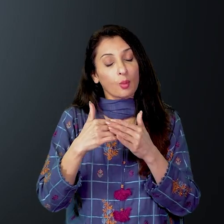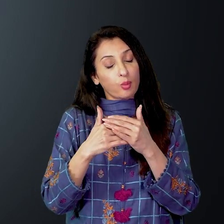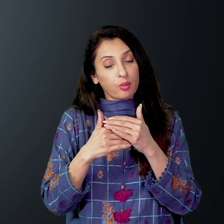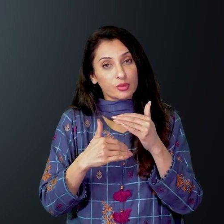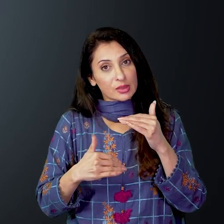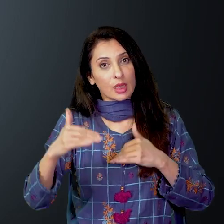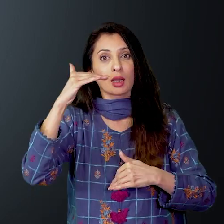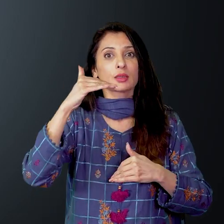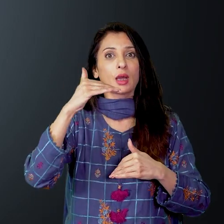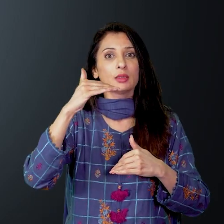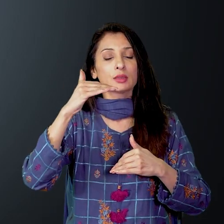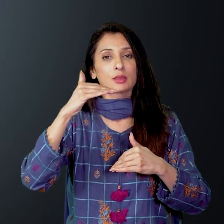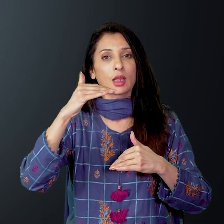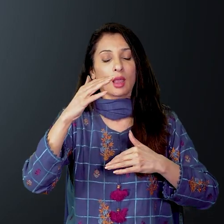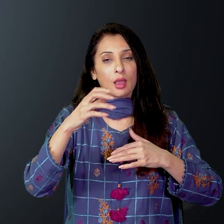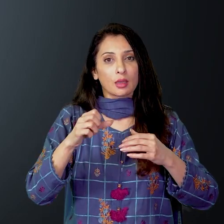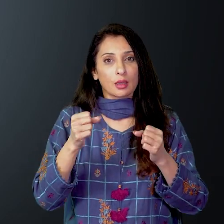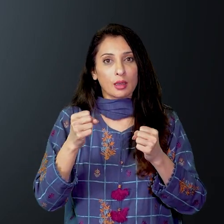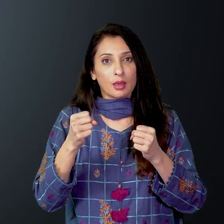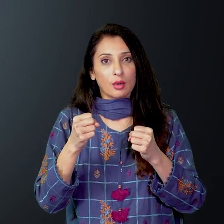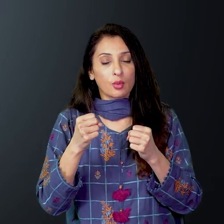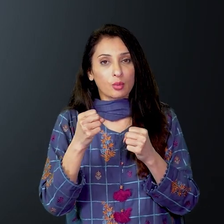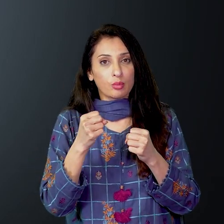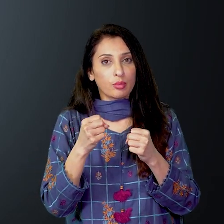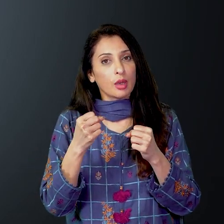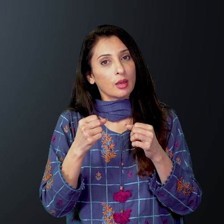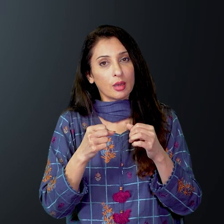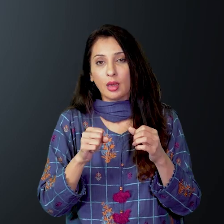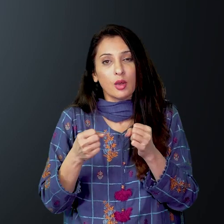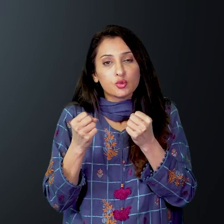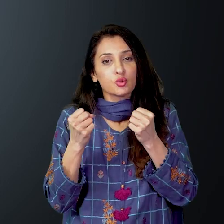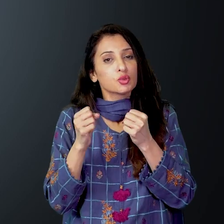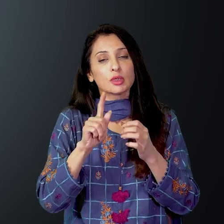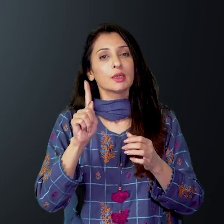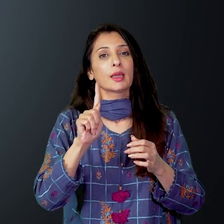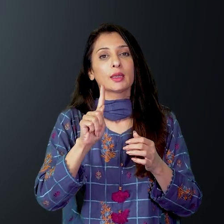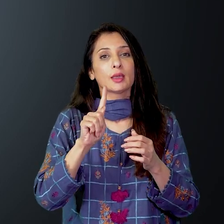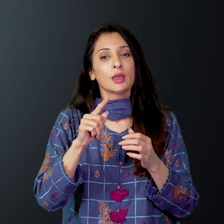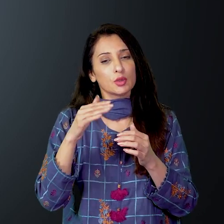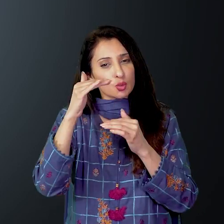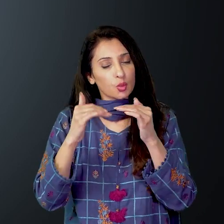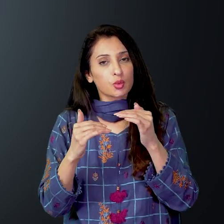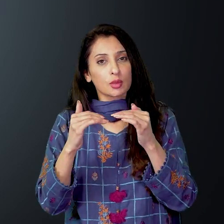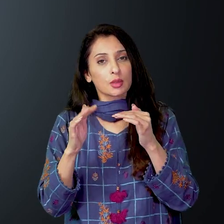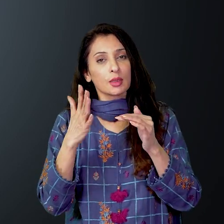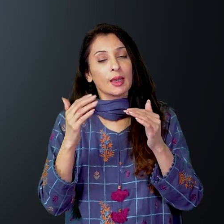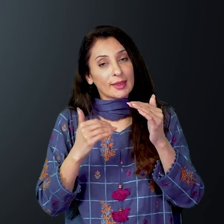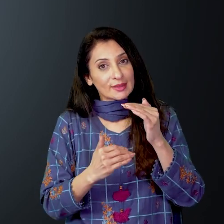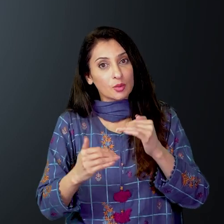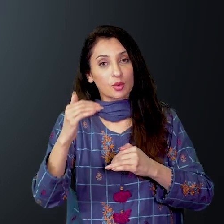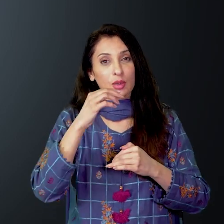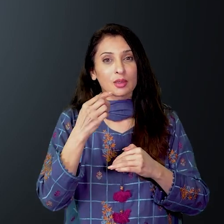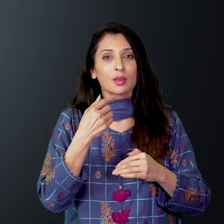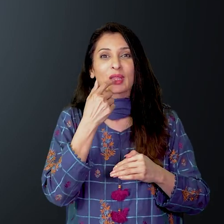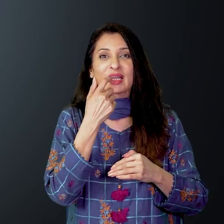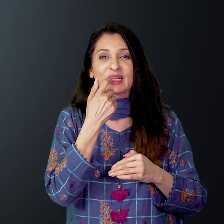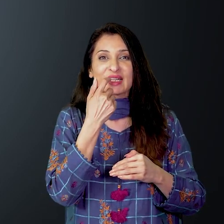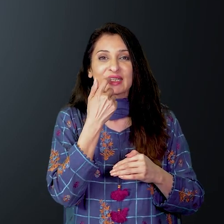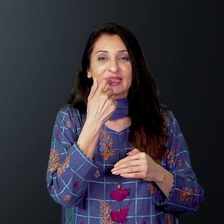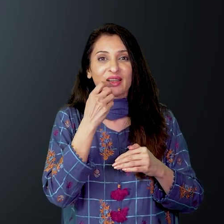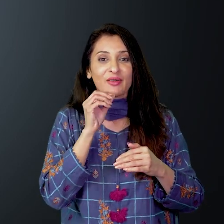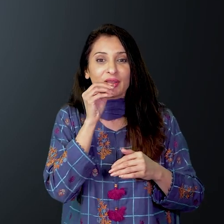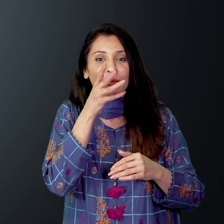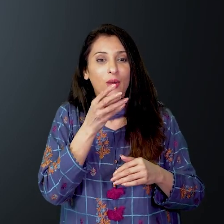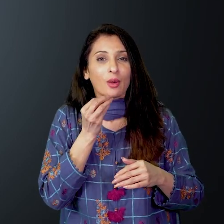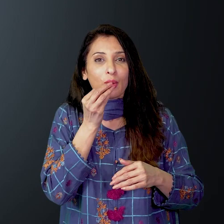जाने से जो हमारे जिस्म में एक झुरझुरी सी पैदा होती है उसे दौरा कहते हैं। वो दौरा नहीं होता, दौरा प्रॉपर होता है जिससे मुँह से झाग आते हैं या आपकी आँखें ऊपर